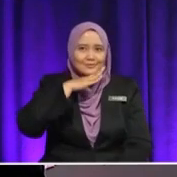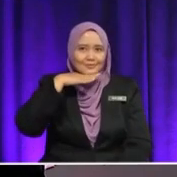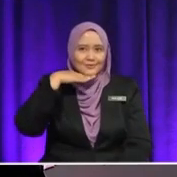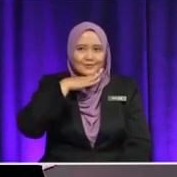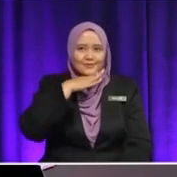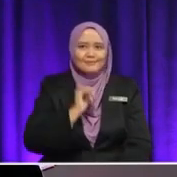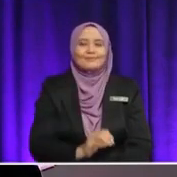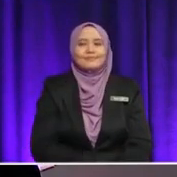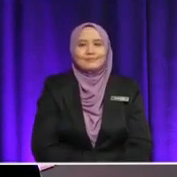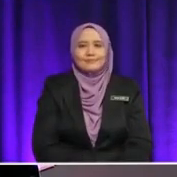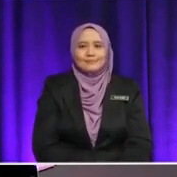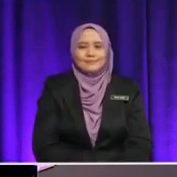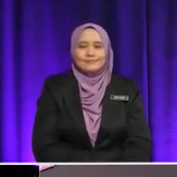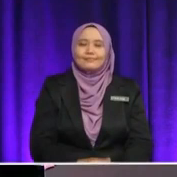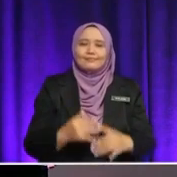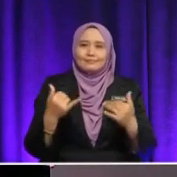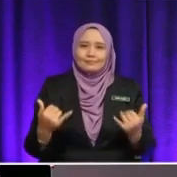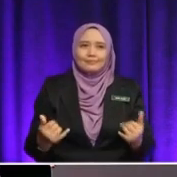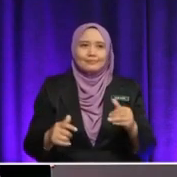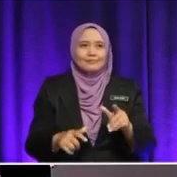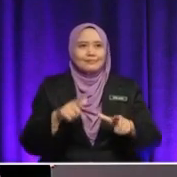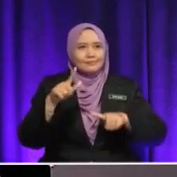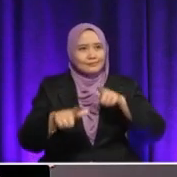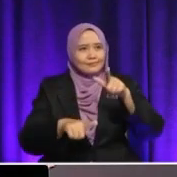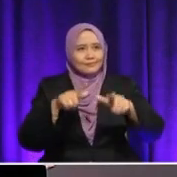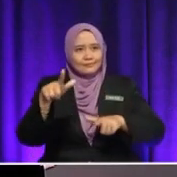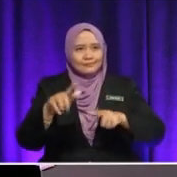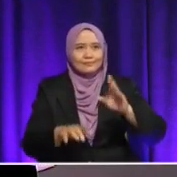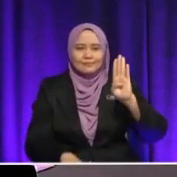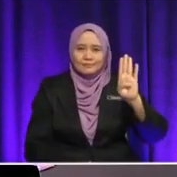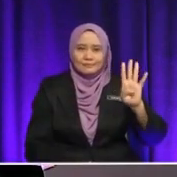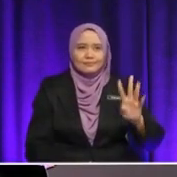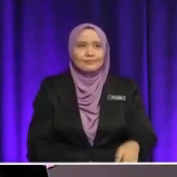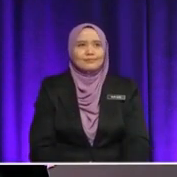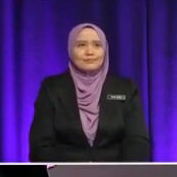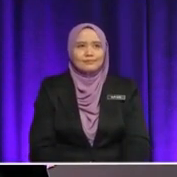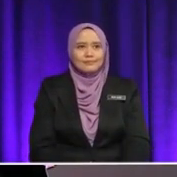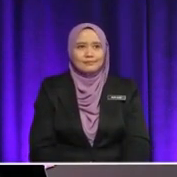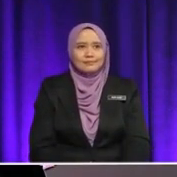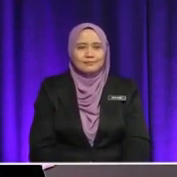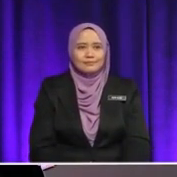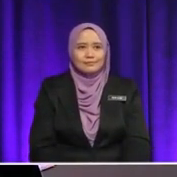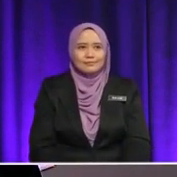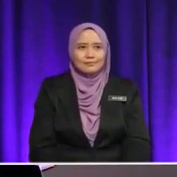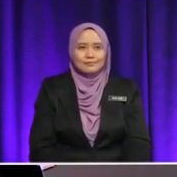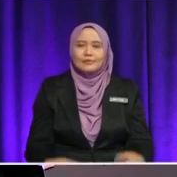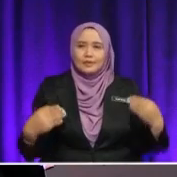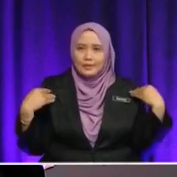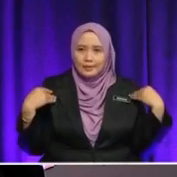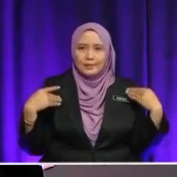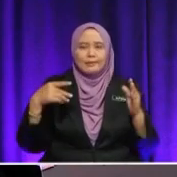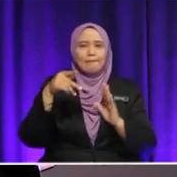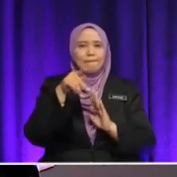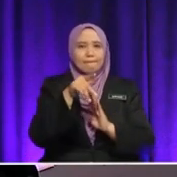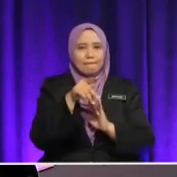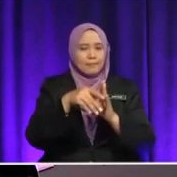terus kita pergi ke langkah yang keempat oleh betul kayak Man kita terus kita kayak 4 Oke tadi ada pengundi nah